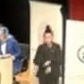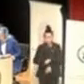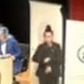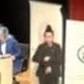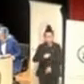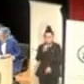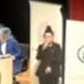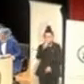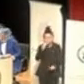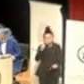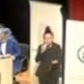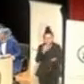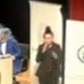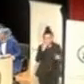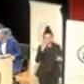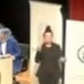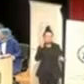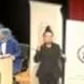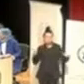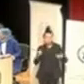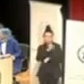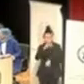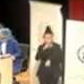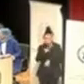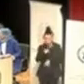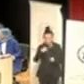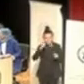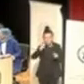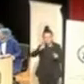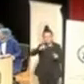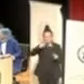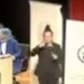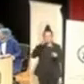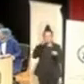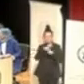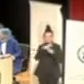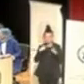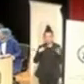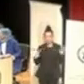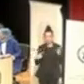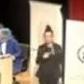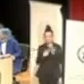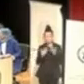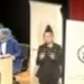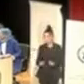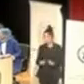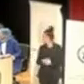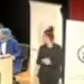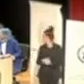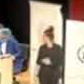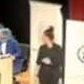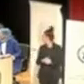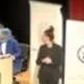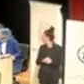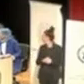diyerek bir şekilde de olsa bir farkındalık yaratabilmekte.